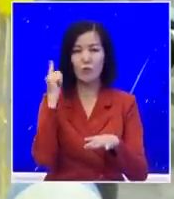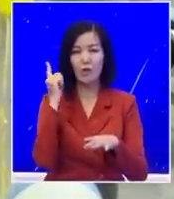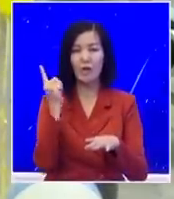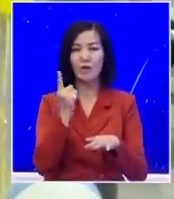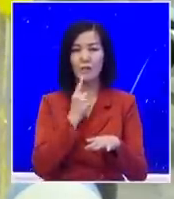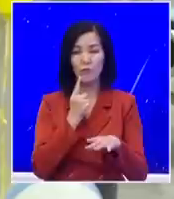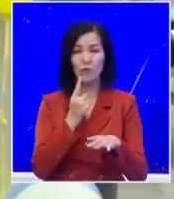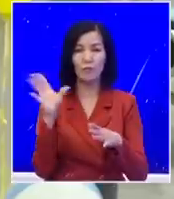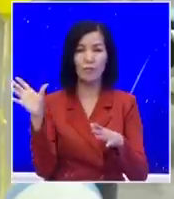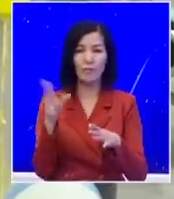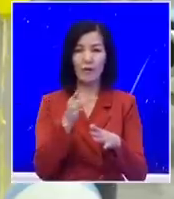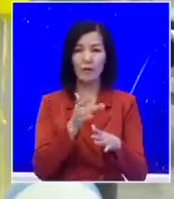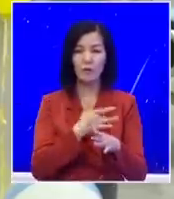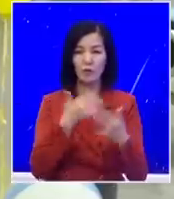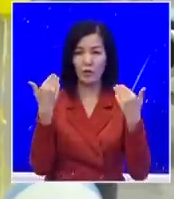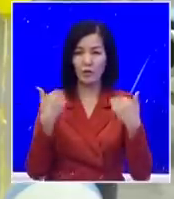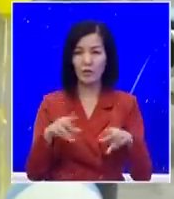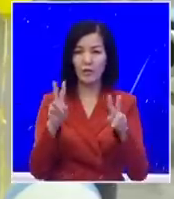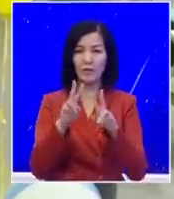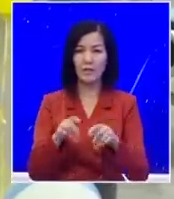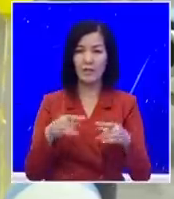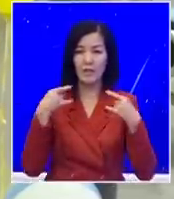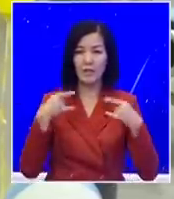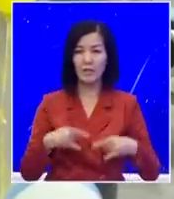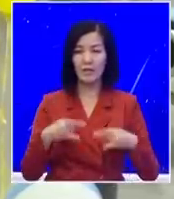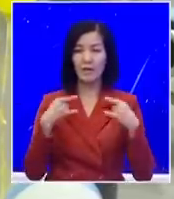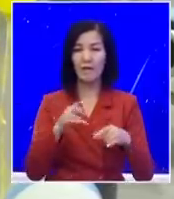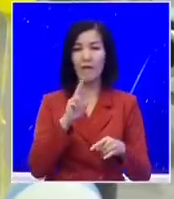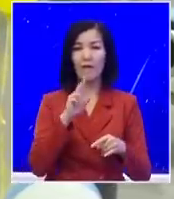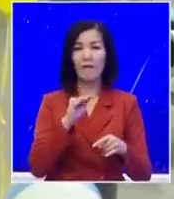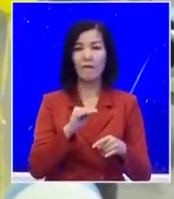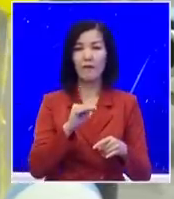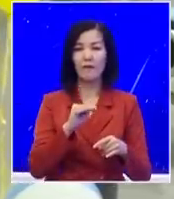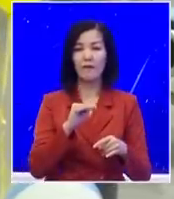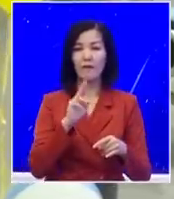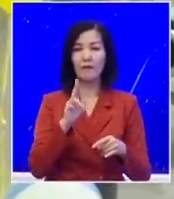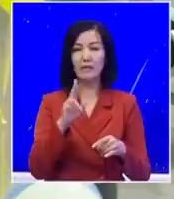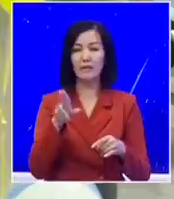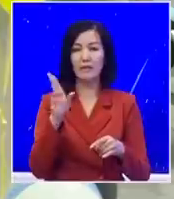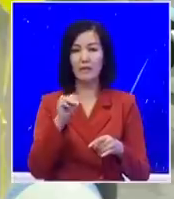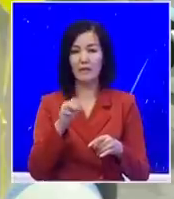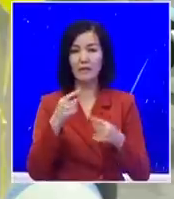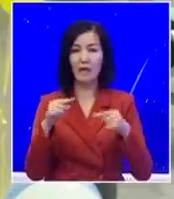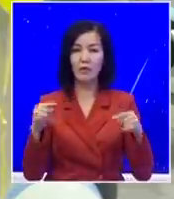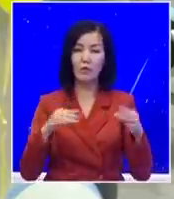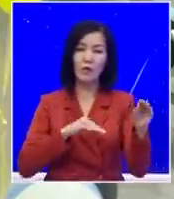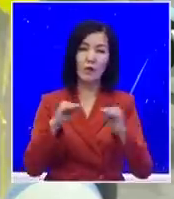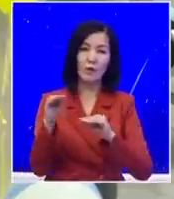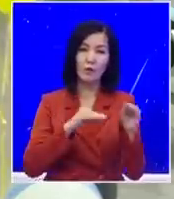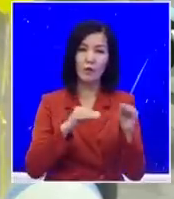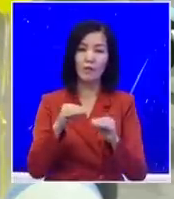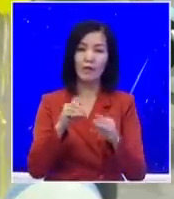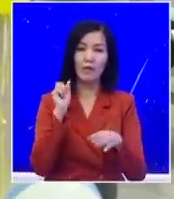бар. Содан кейін рентген диагностика, ФГДС, енді міне колоноскоп алайық деп жатырмыз, колоноскопия